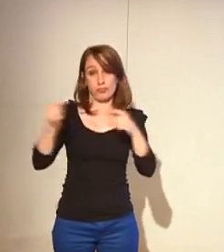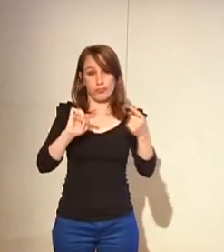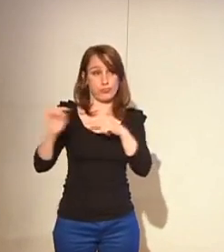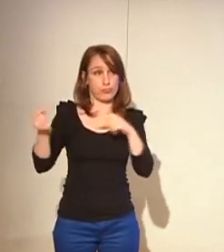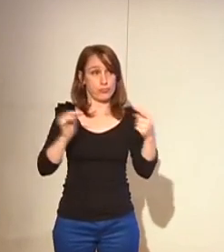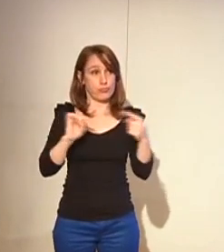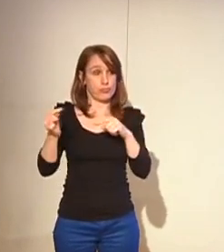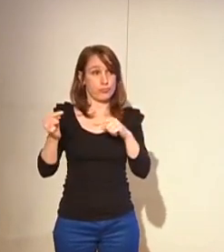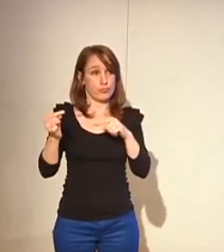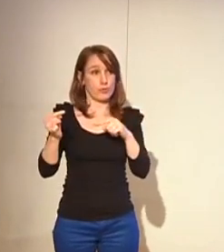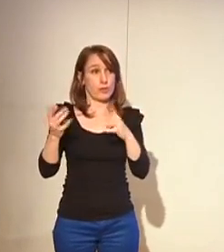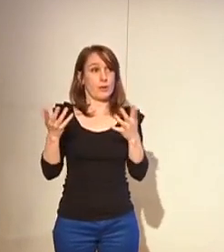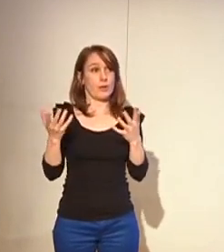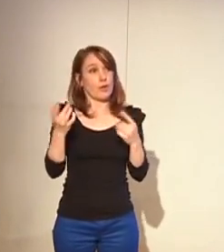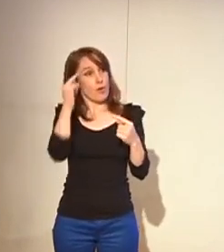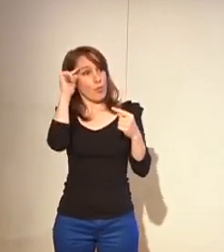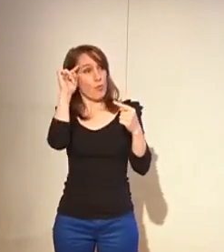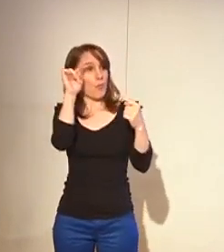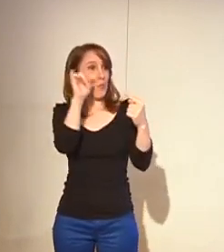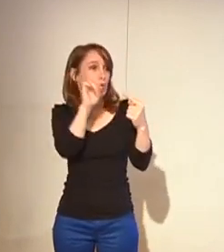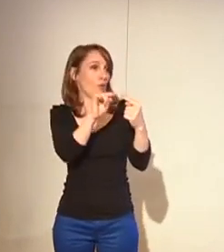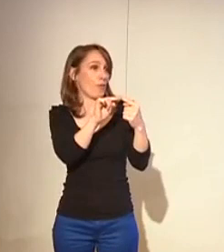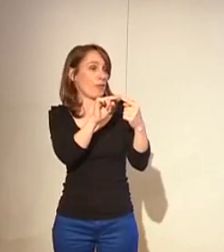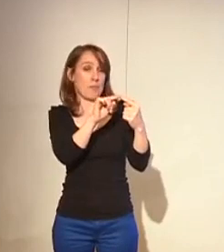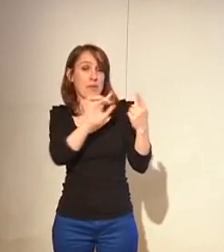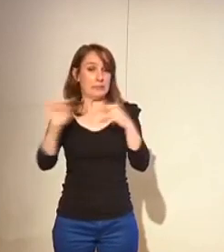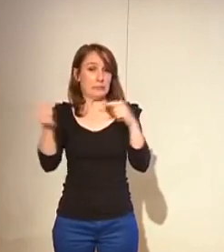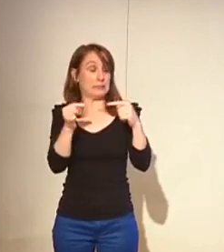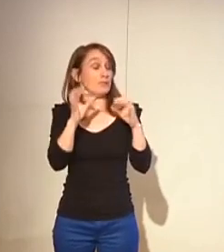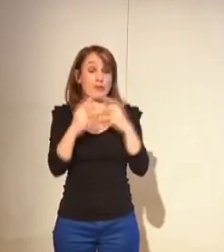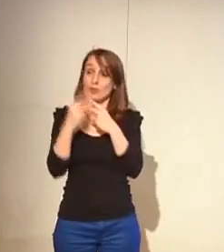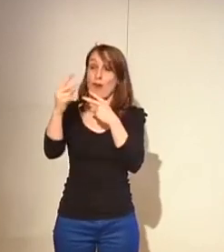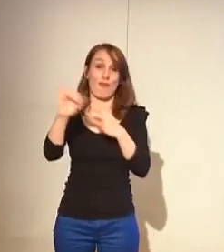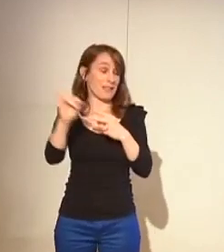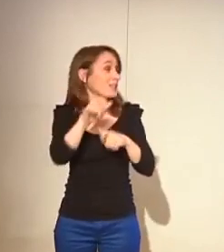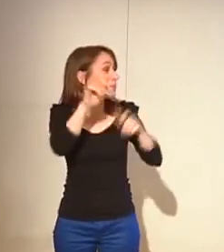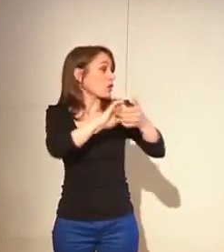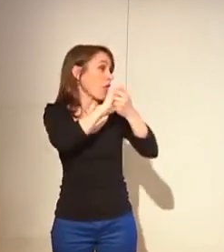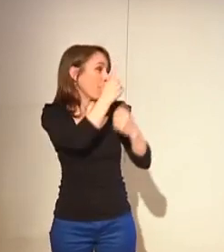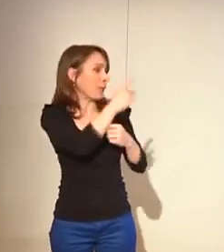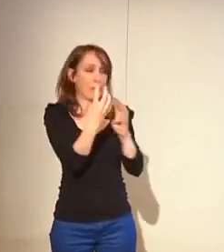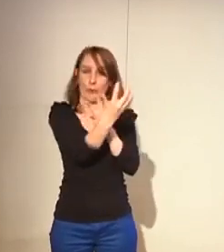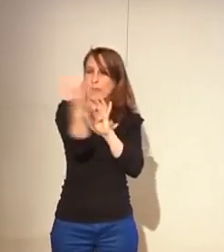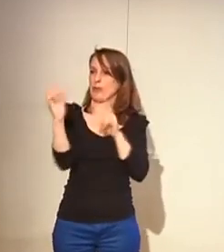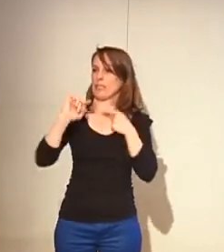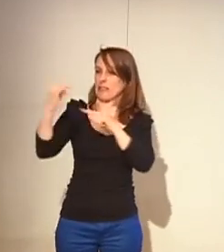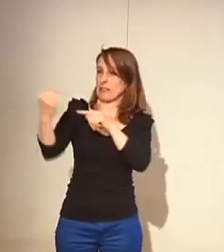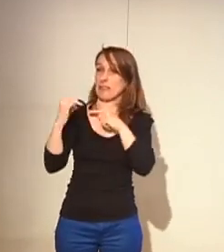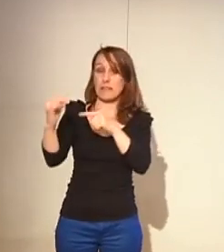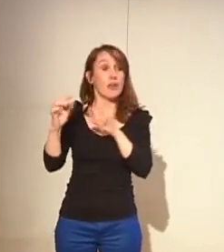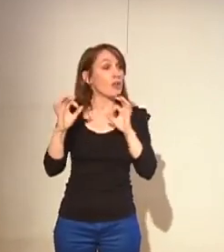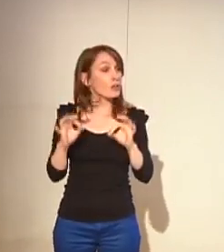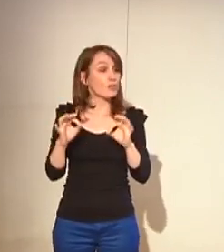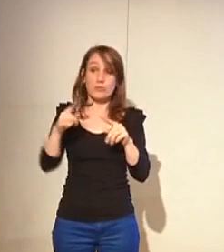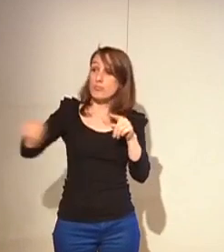mêmes rangs que nous occupons aujourd'hui mais qui était occupé par certains de vos amis beaucoup de récriminations de remarques sur